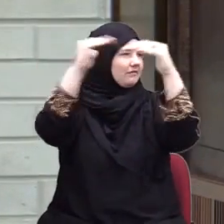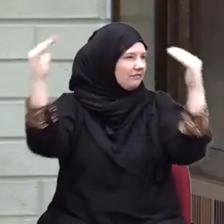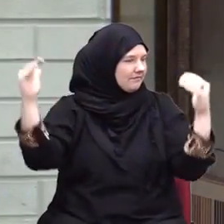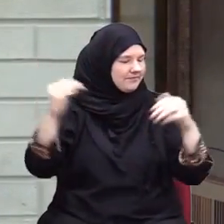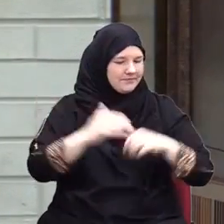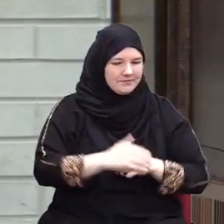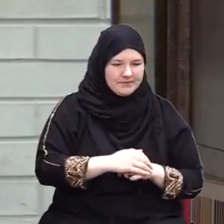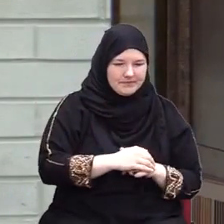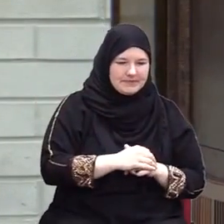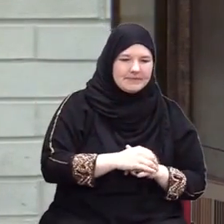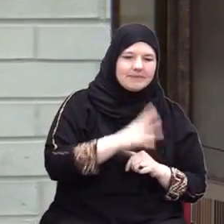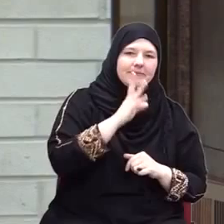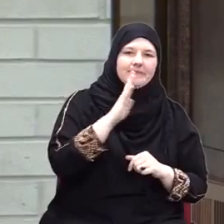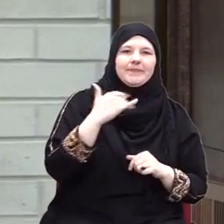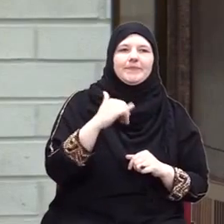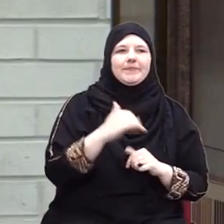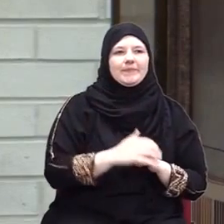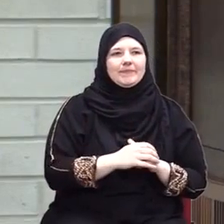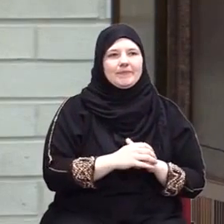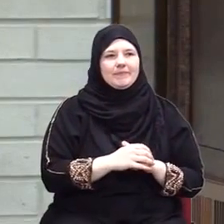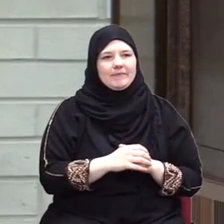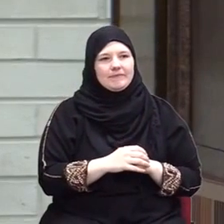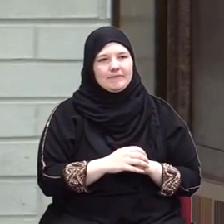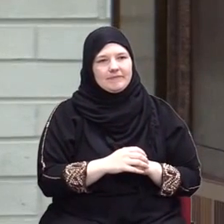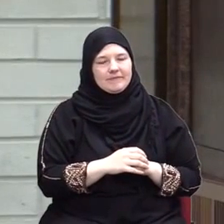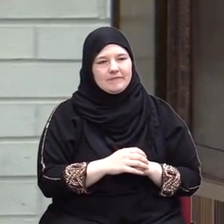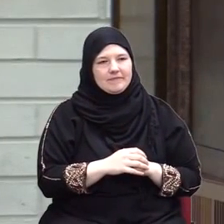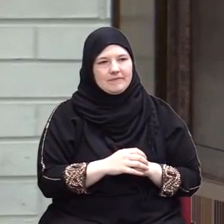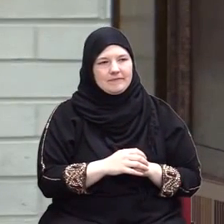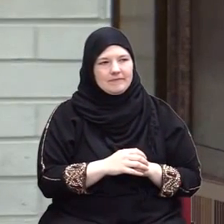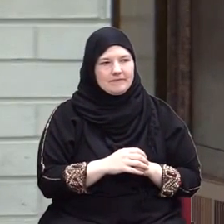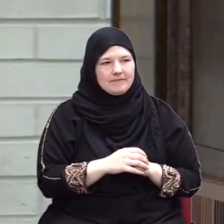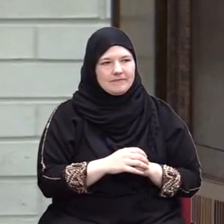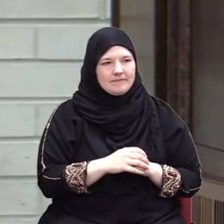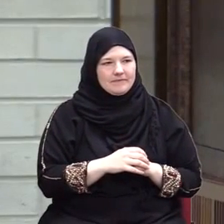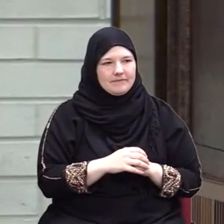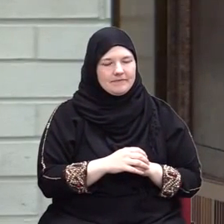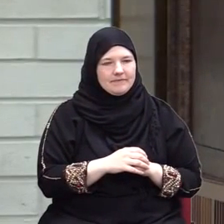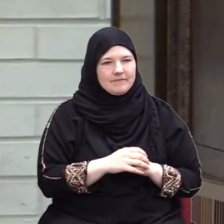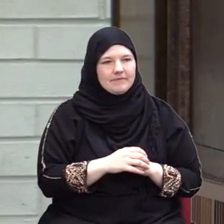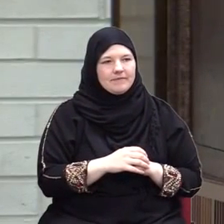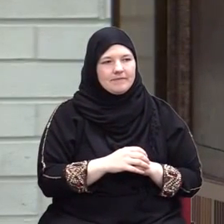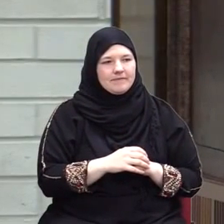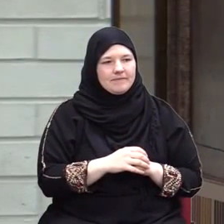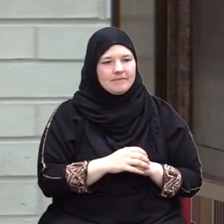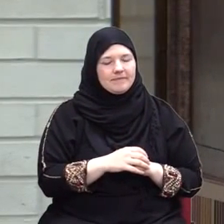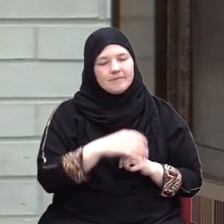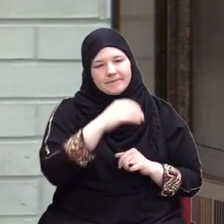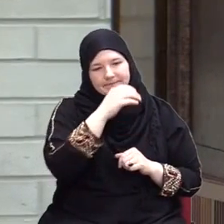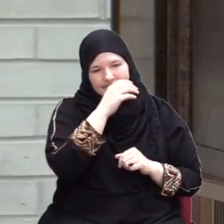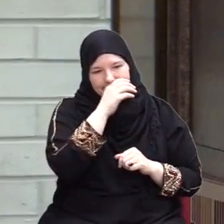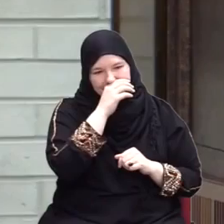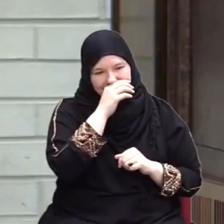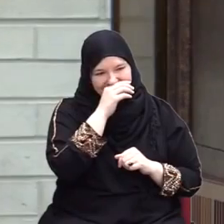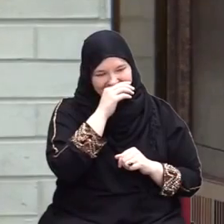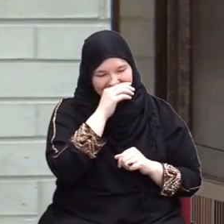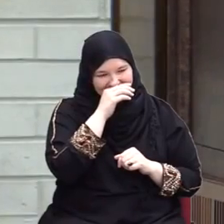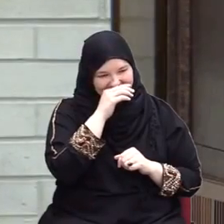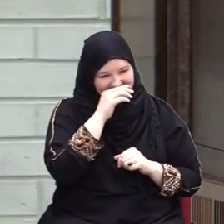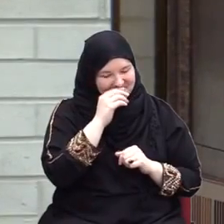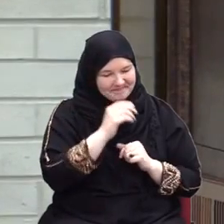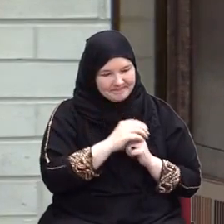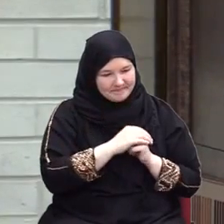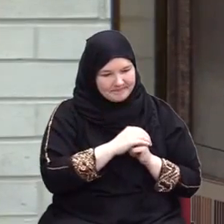بِهِ إِلَّا الْفَاسِقِينَ is a warning. And al-fasiqeen is a group